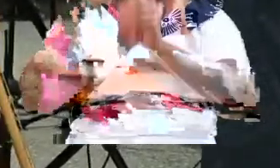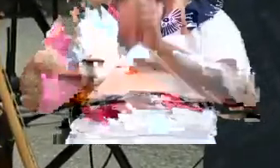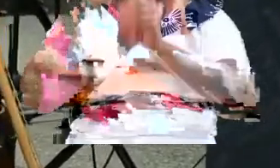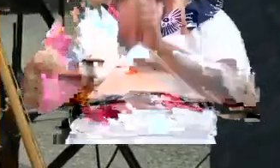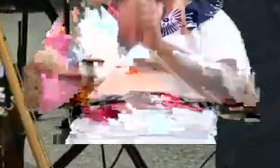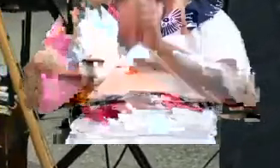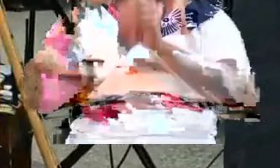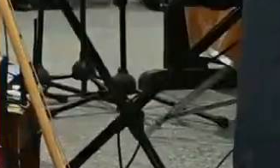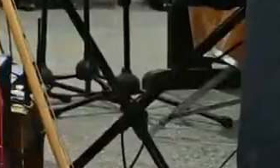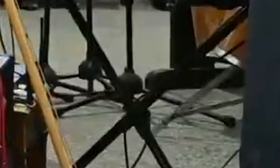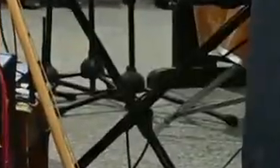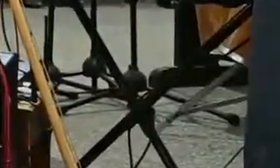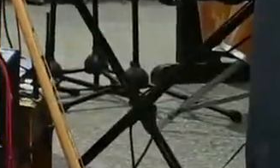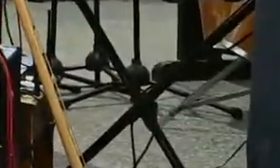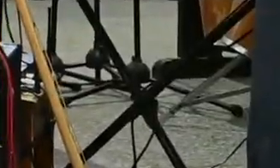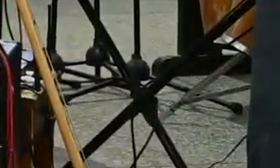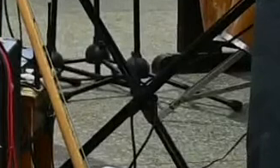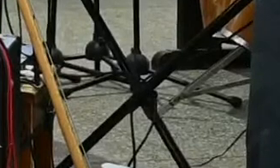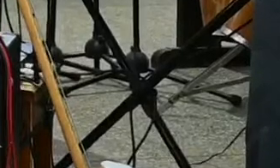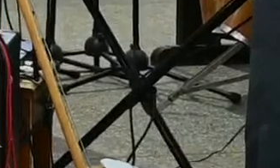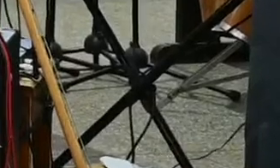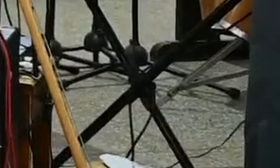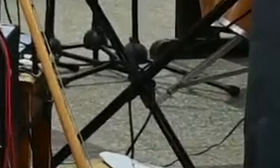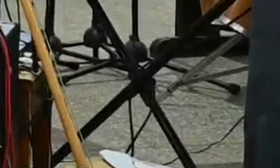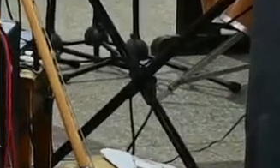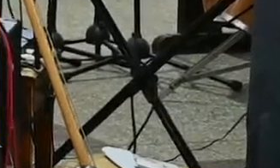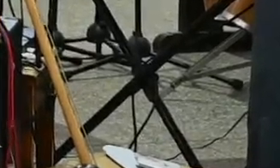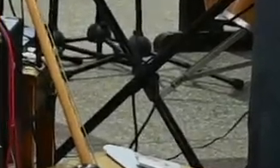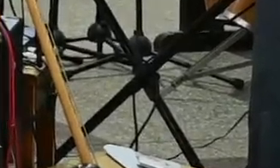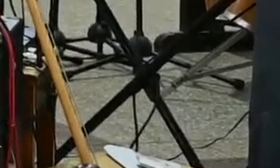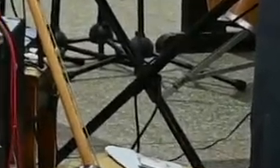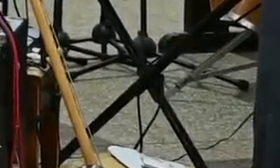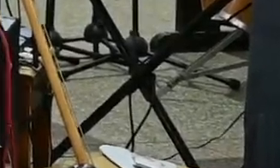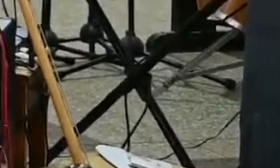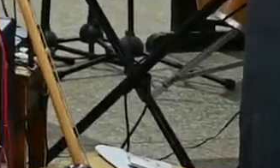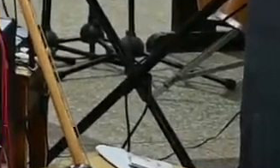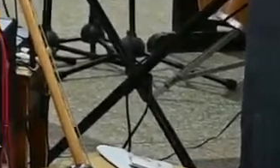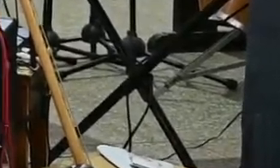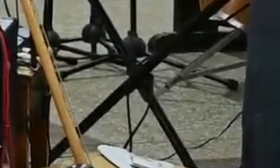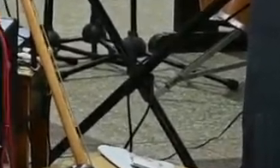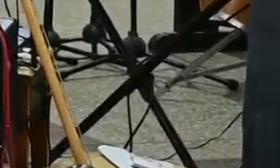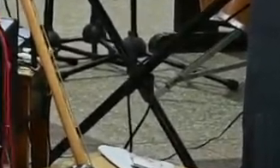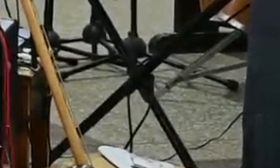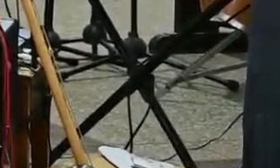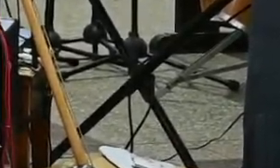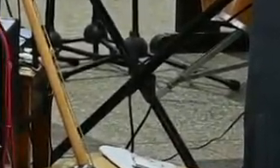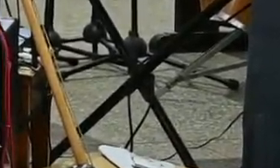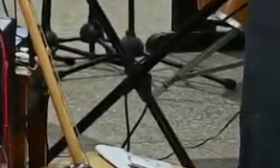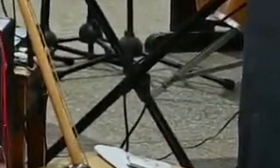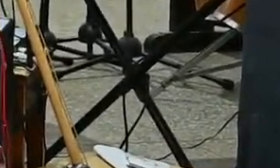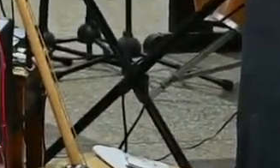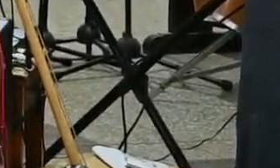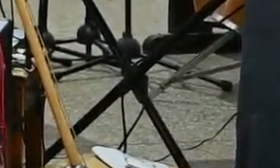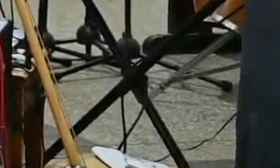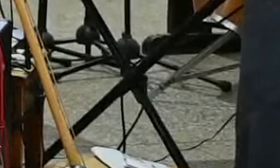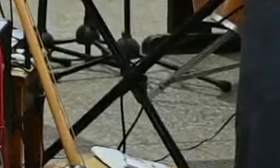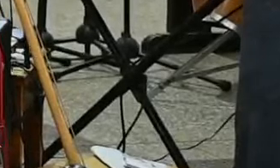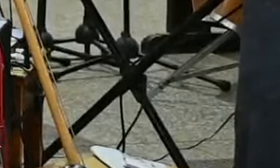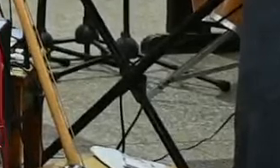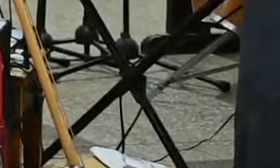tulisifu jina la Yesu. Karibuni, karibuni wageni wetu